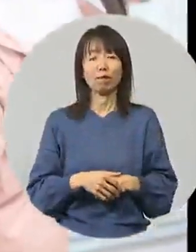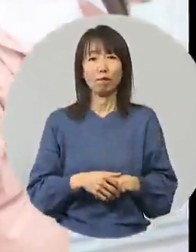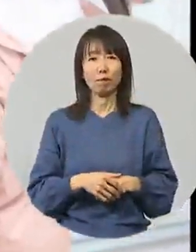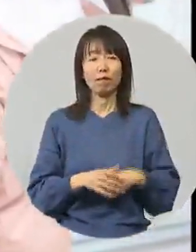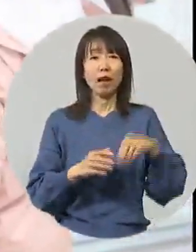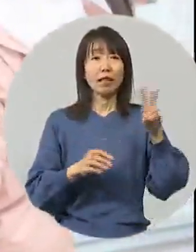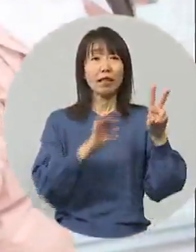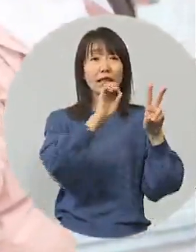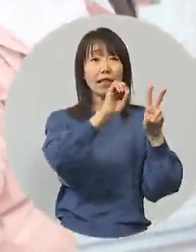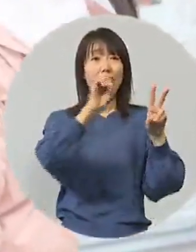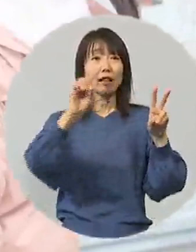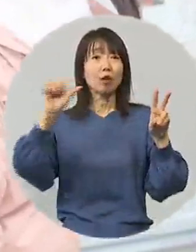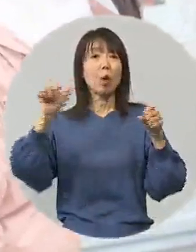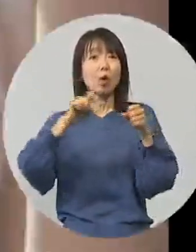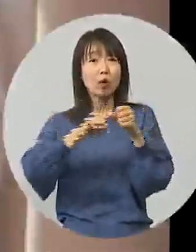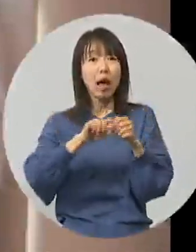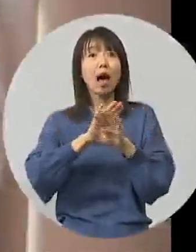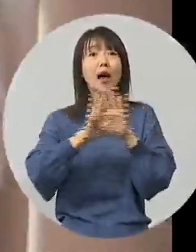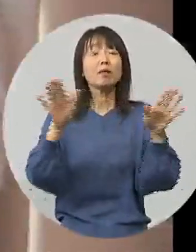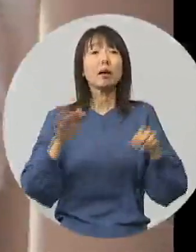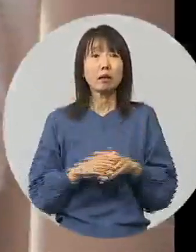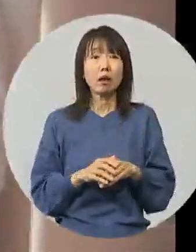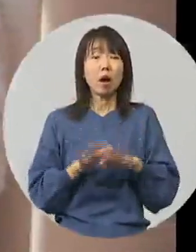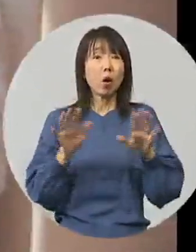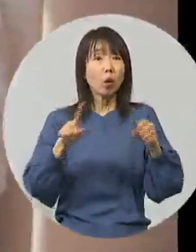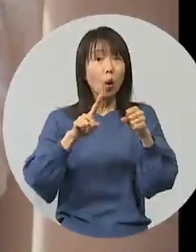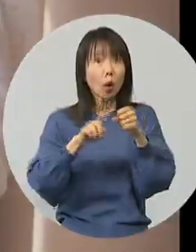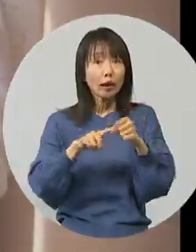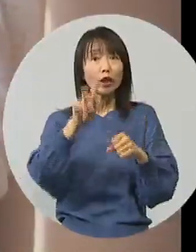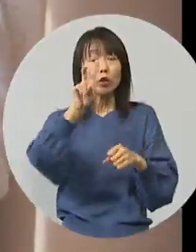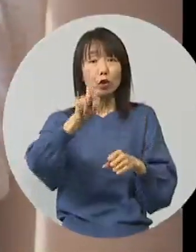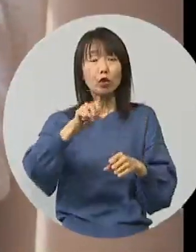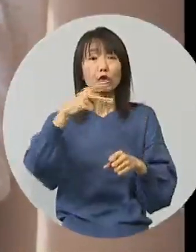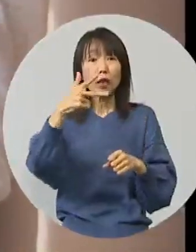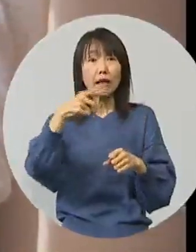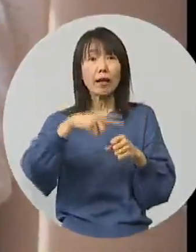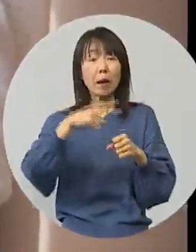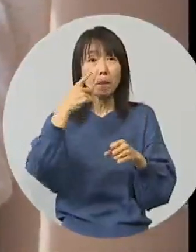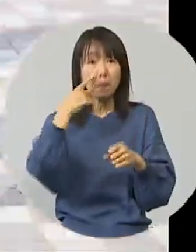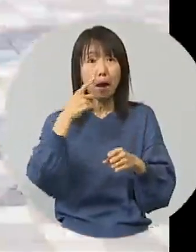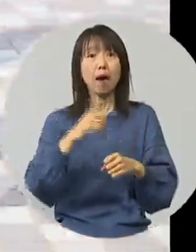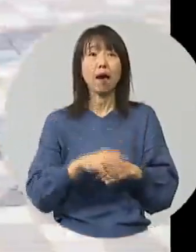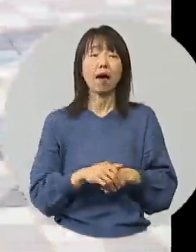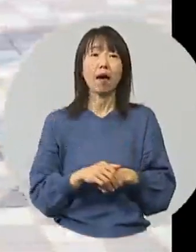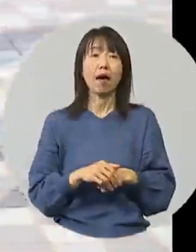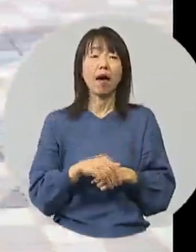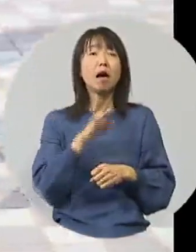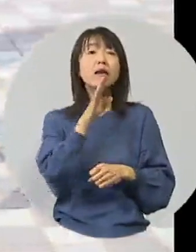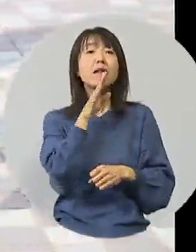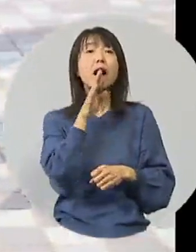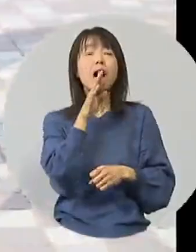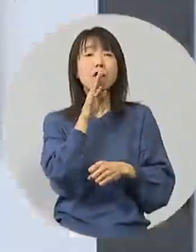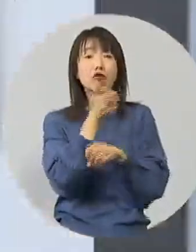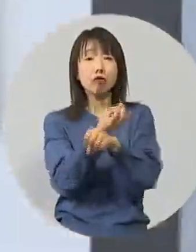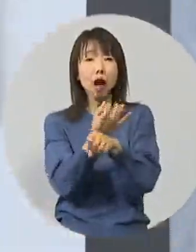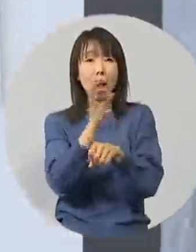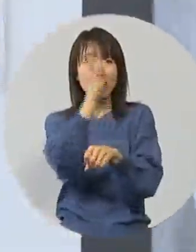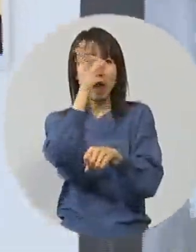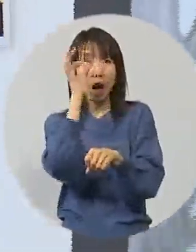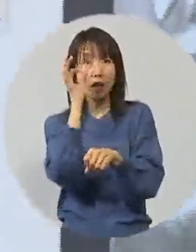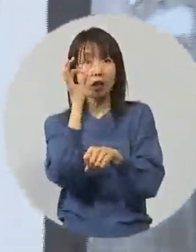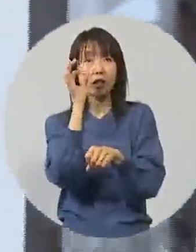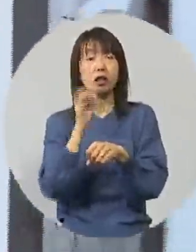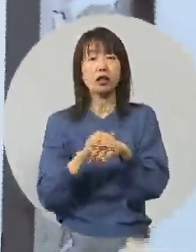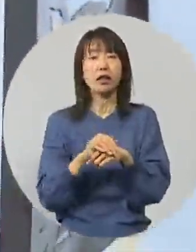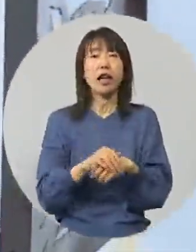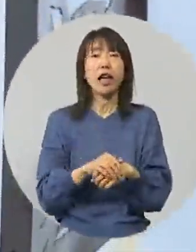2005年から開催され、今年で17年目となるリアル宝探しゲーム江ノ島トレジャー、地